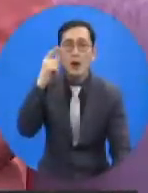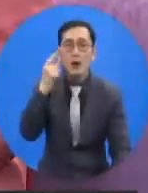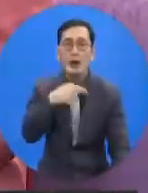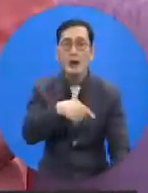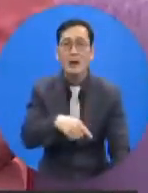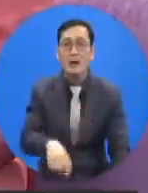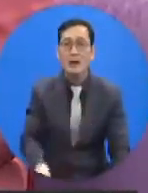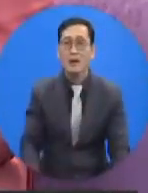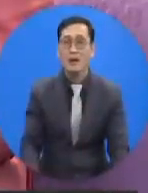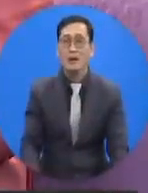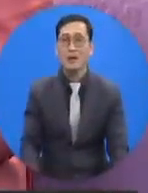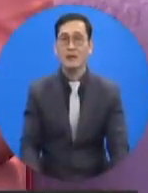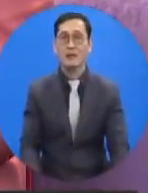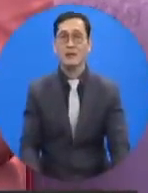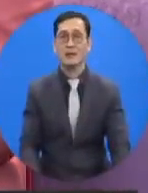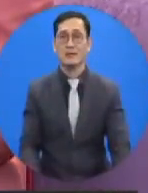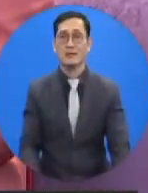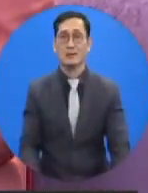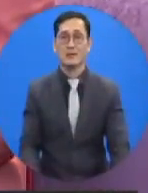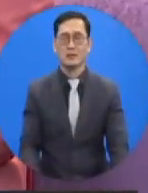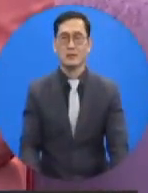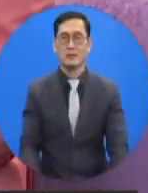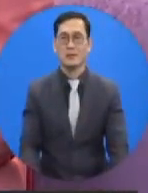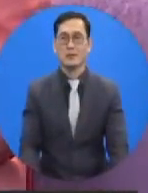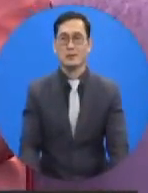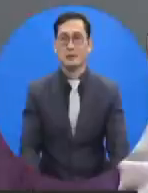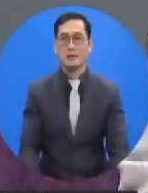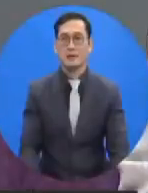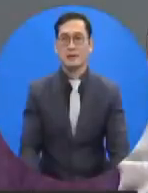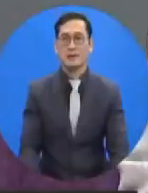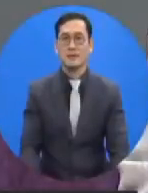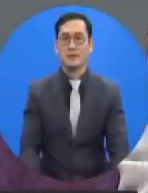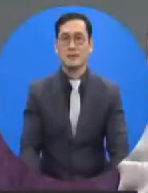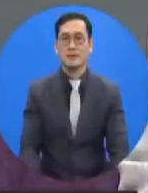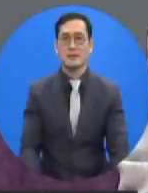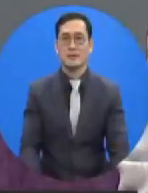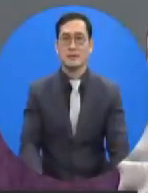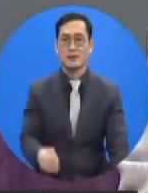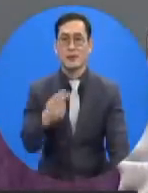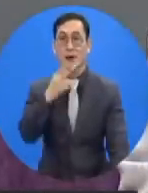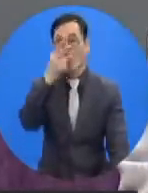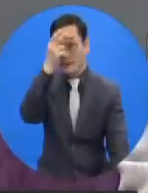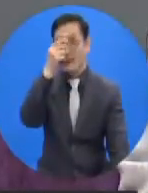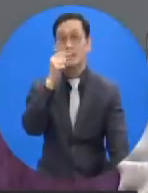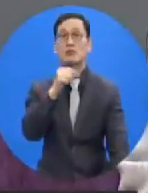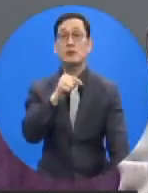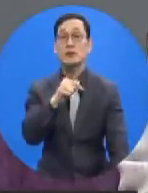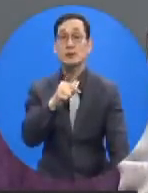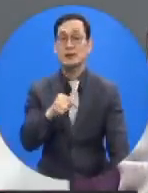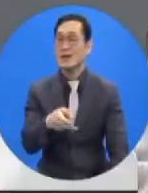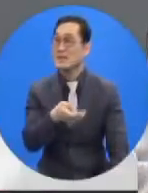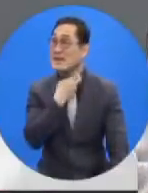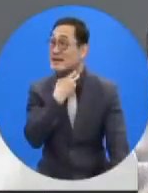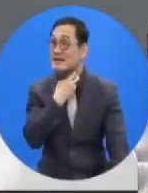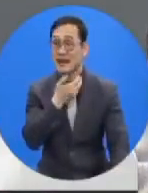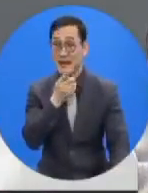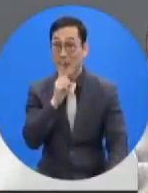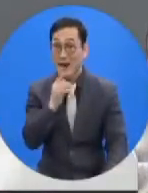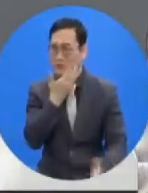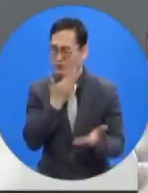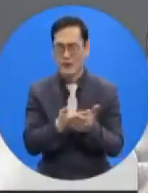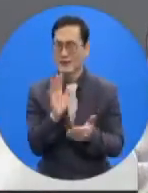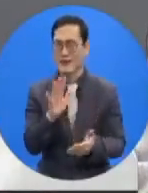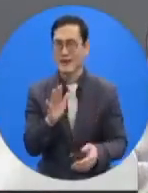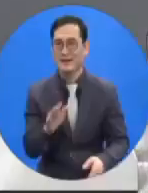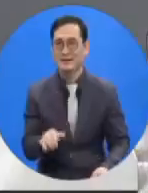안 되는데 어떻게 보세요? 여기서 지금 검찰이 우리를 배신했다 뭐 이게 중요한 건 아니고요. 이게 안 중요해요? 우선은